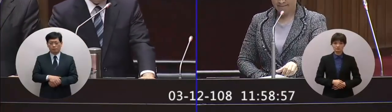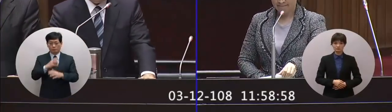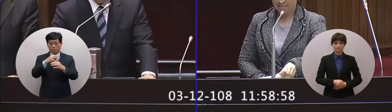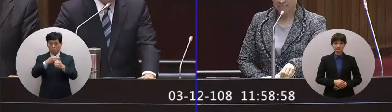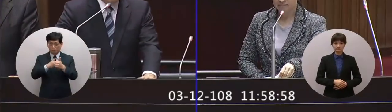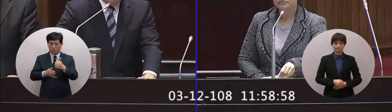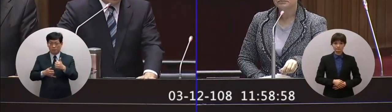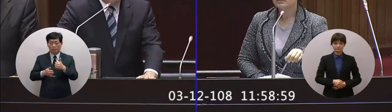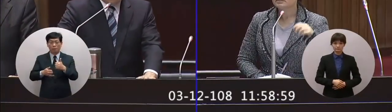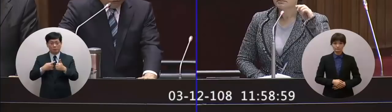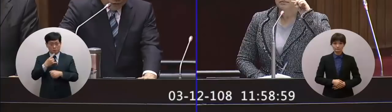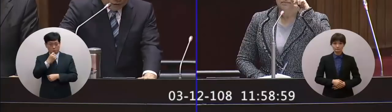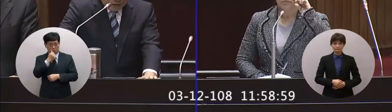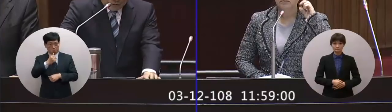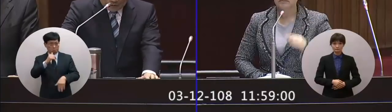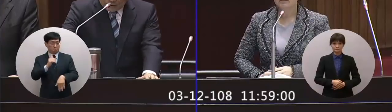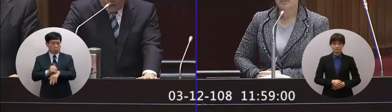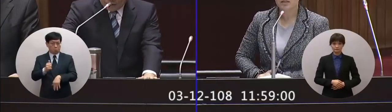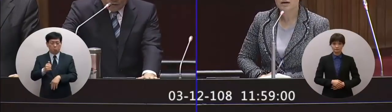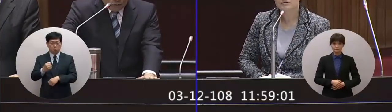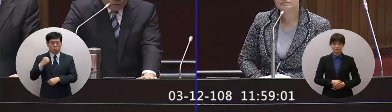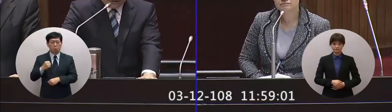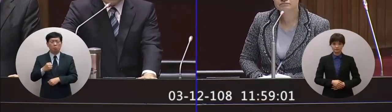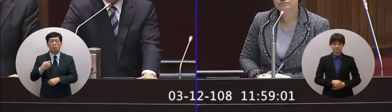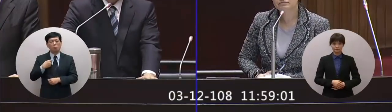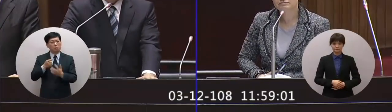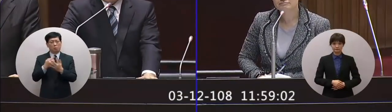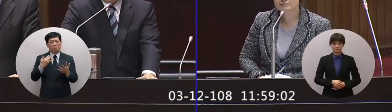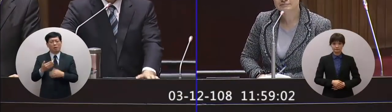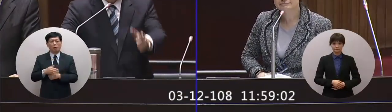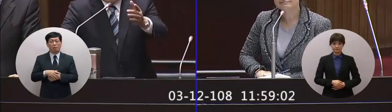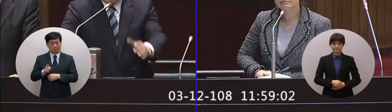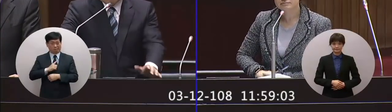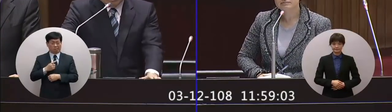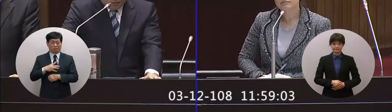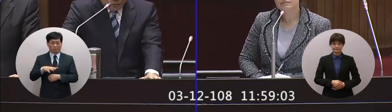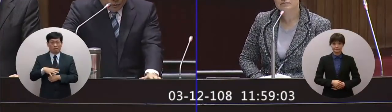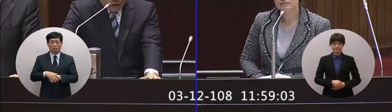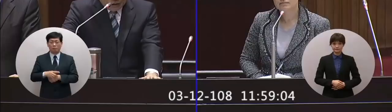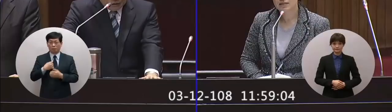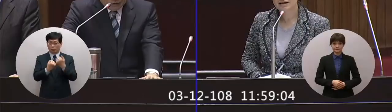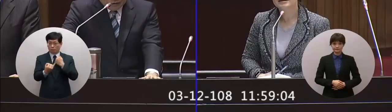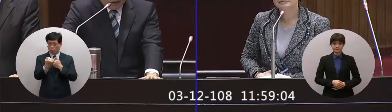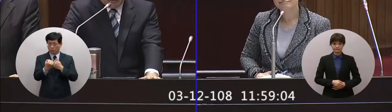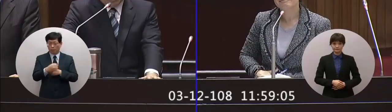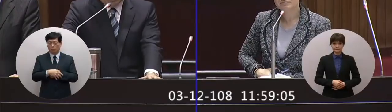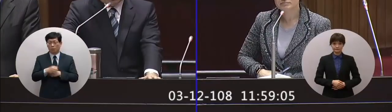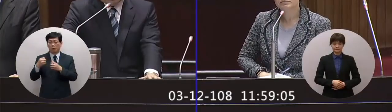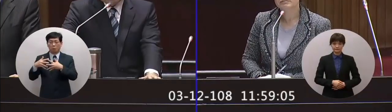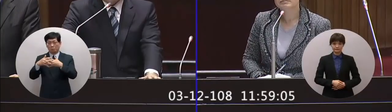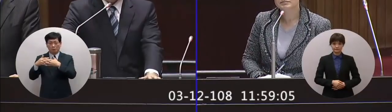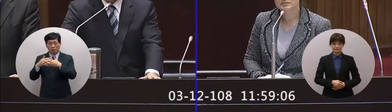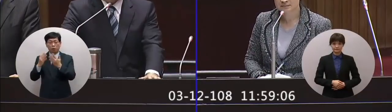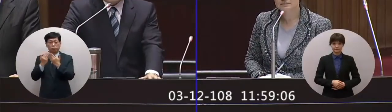校园语言非常的强，我们都知道。那你也知道，我女儿在美